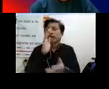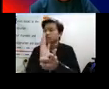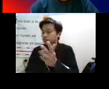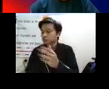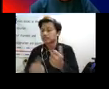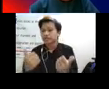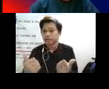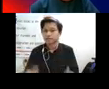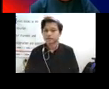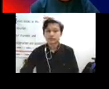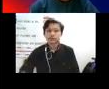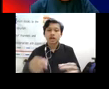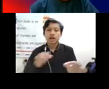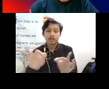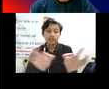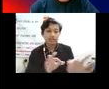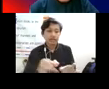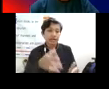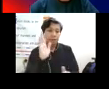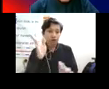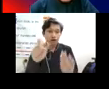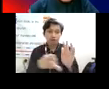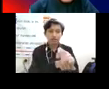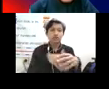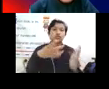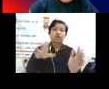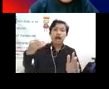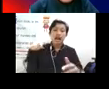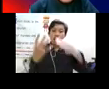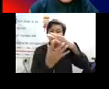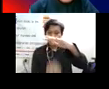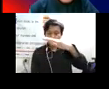cari file yang sudah bapak ibu punya